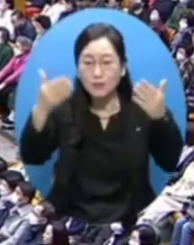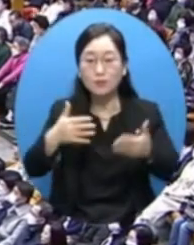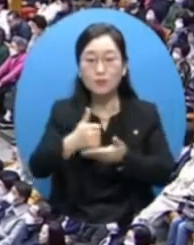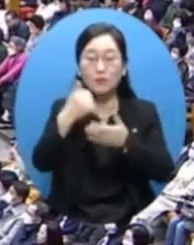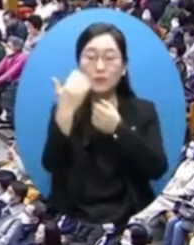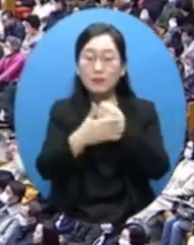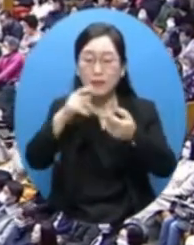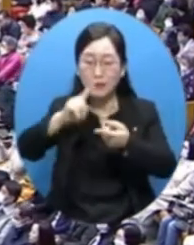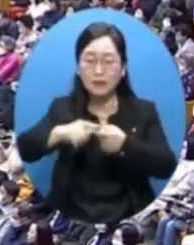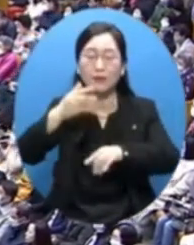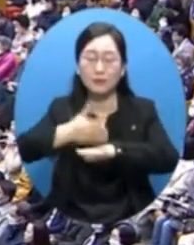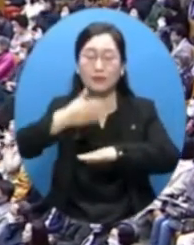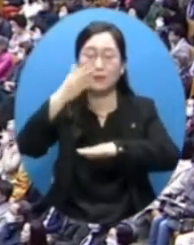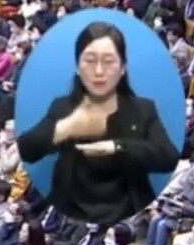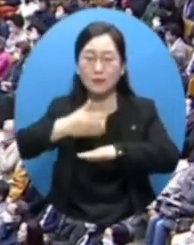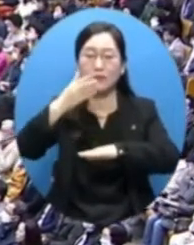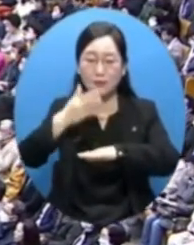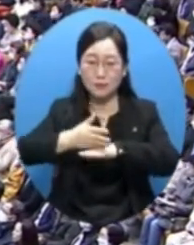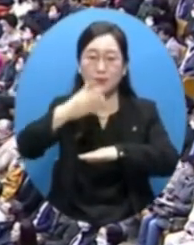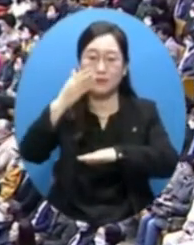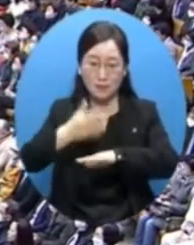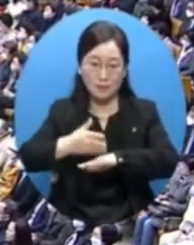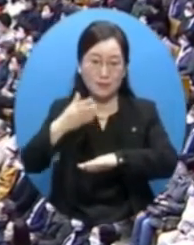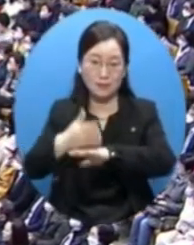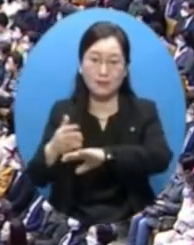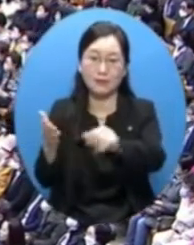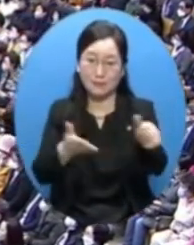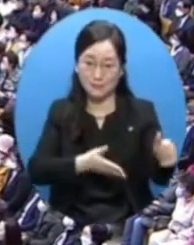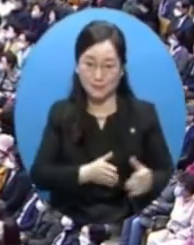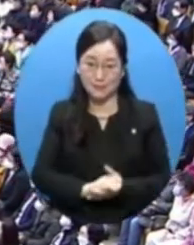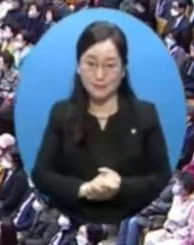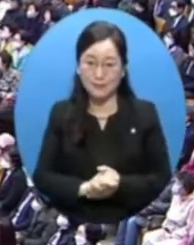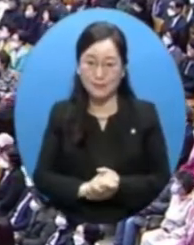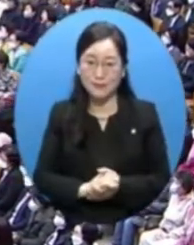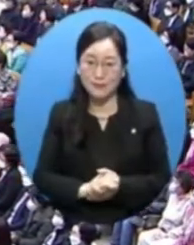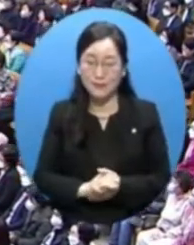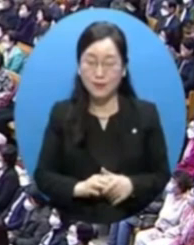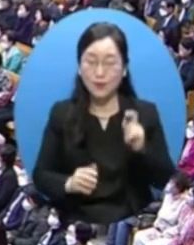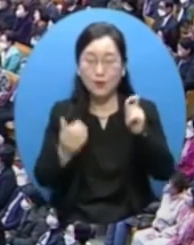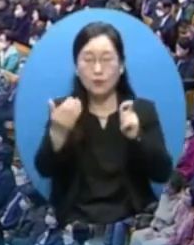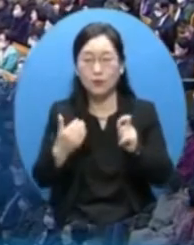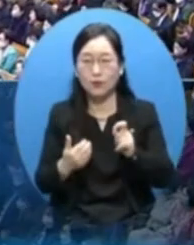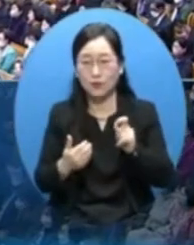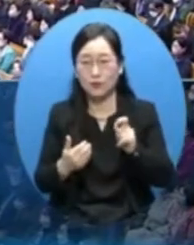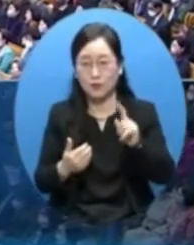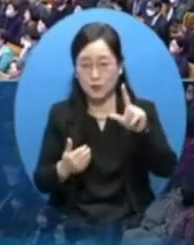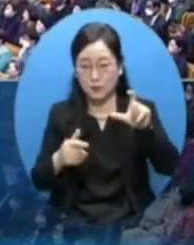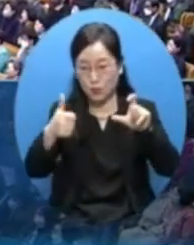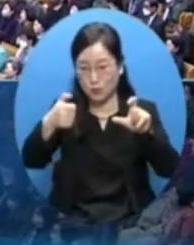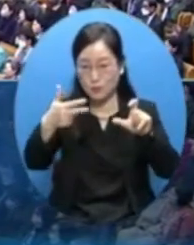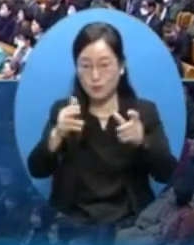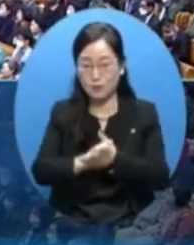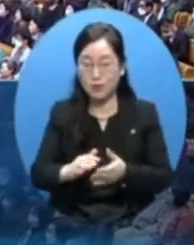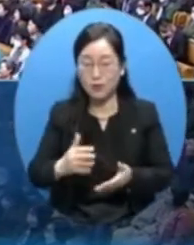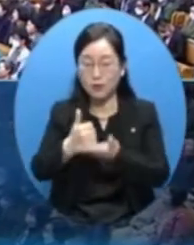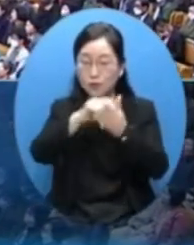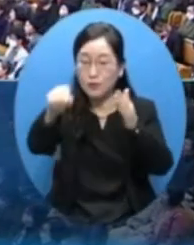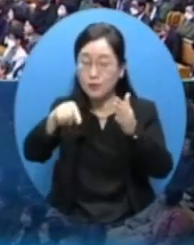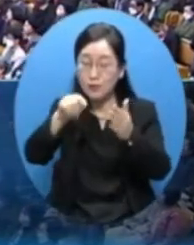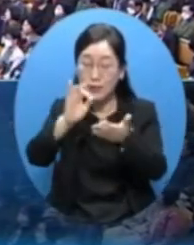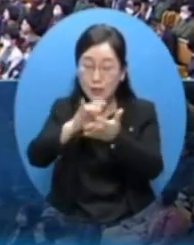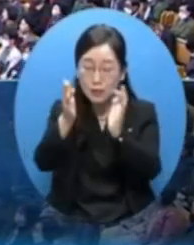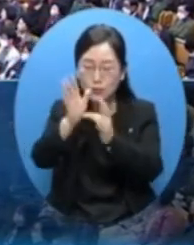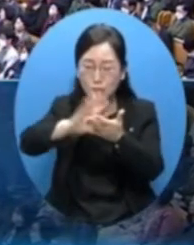대해서 감사하고 또 감사하고 또 감사해야 될 것입니다. 고린도서 15장 57절을 말씀합니다. 우리 주 예수 그리스도로